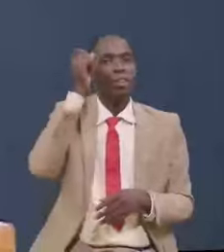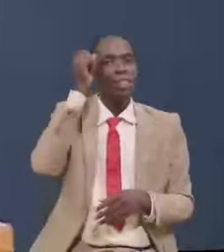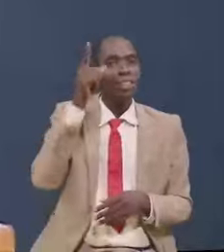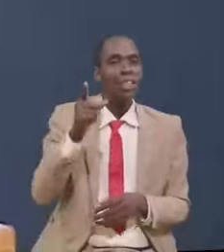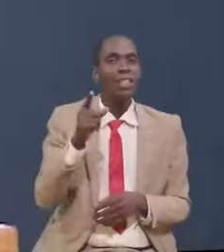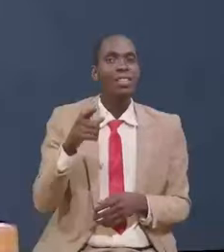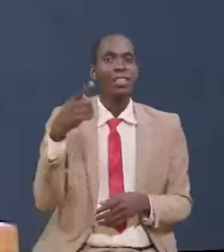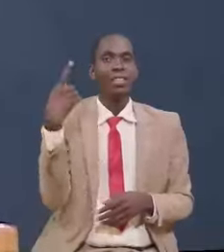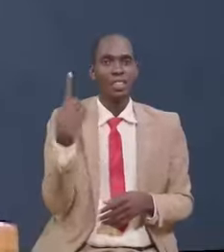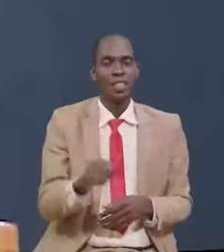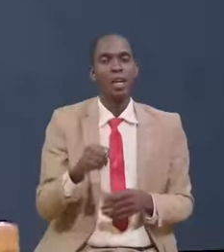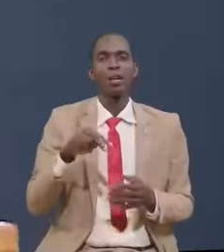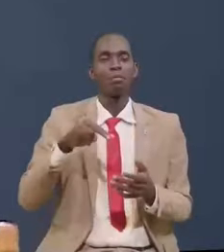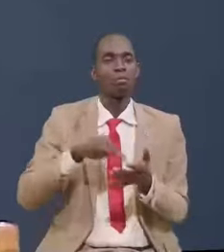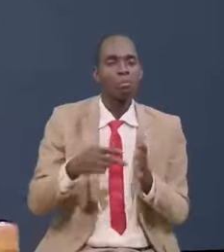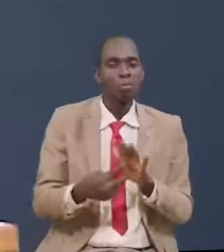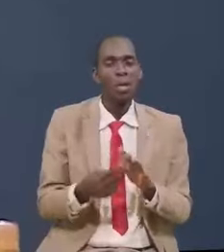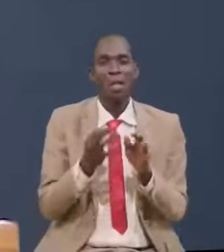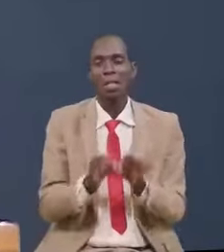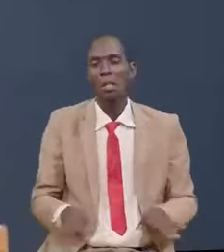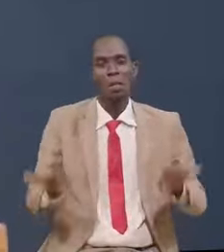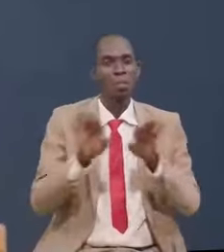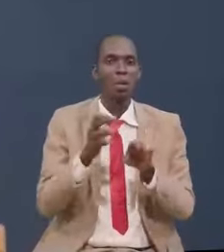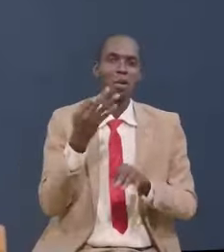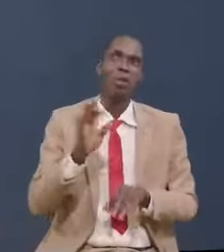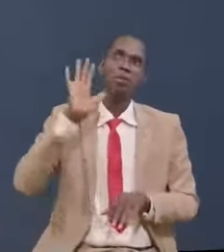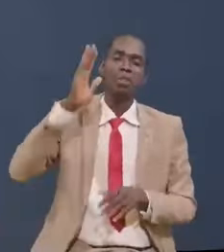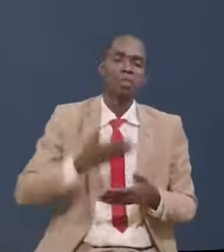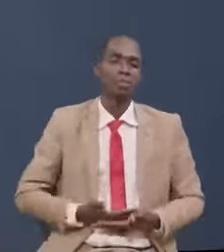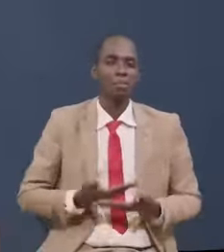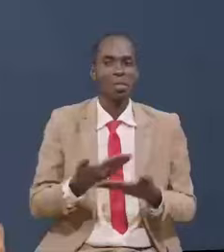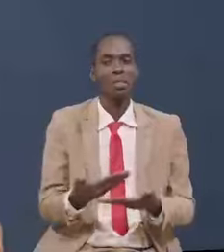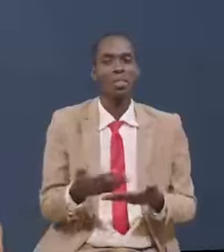Et ils ne comprennent jamais le but de sa naissance.